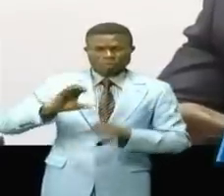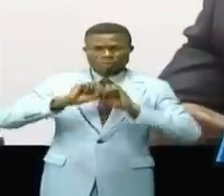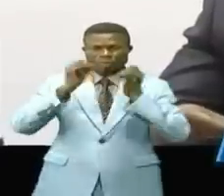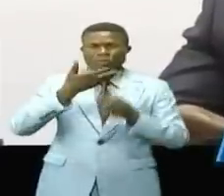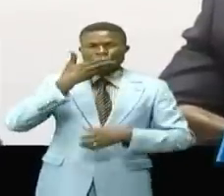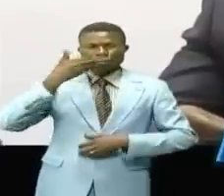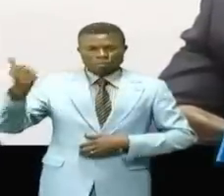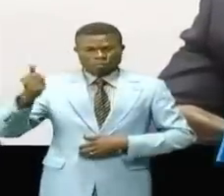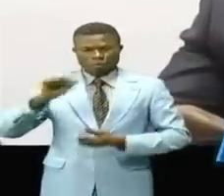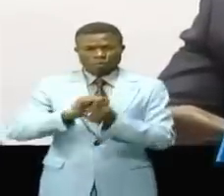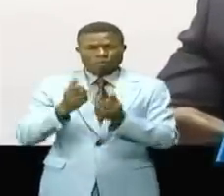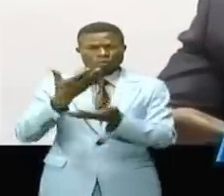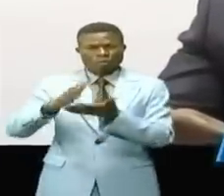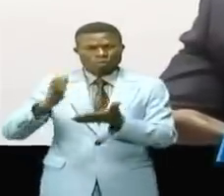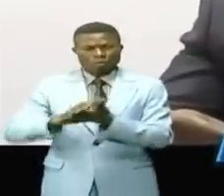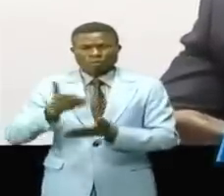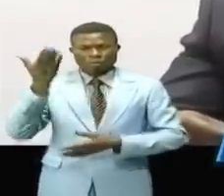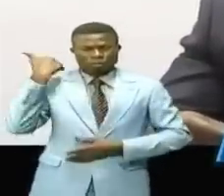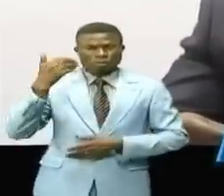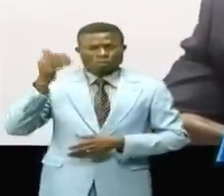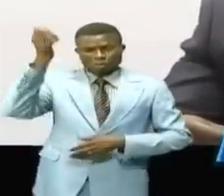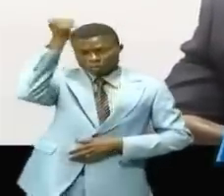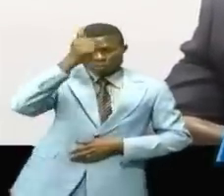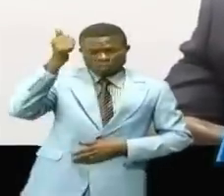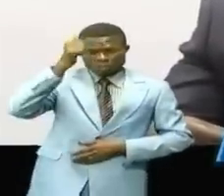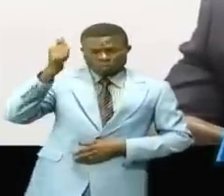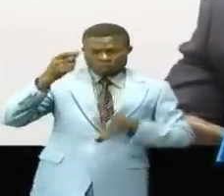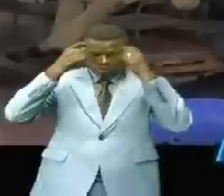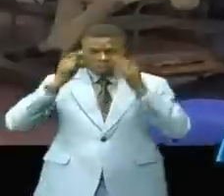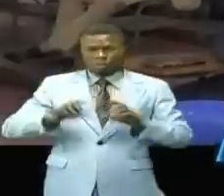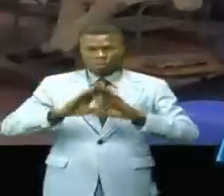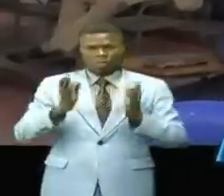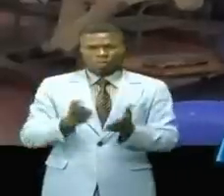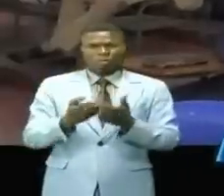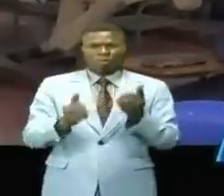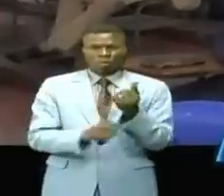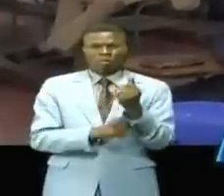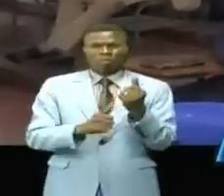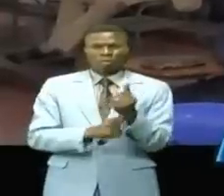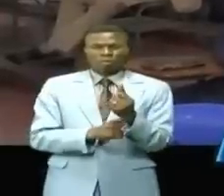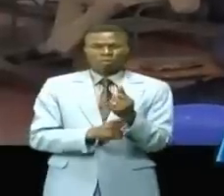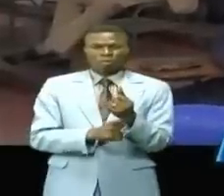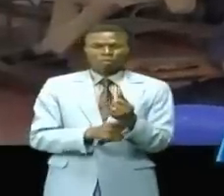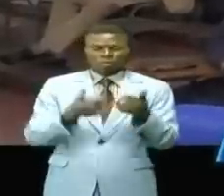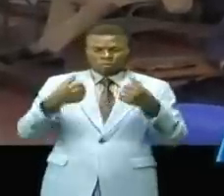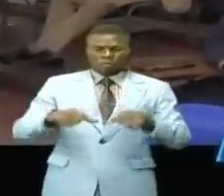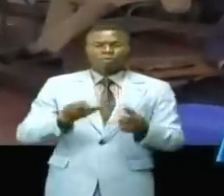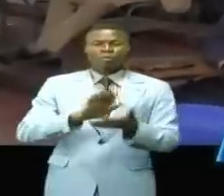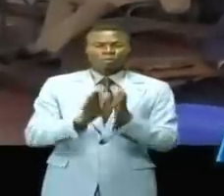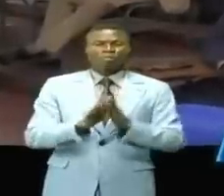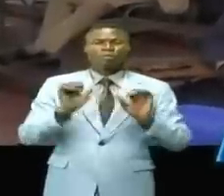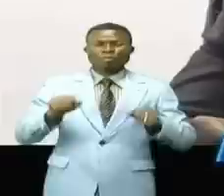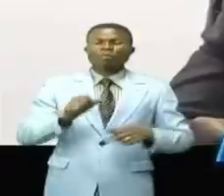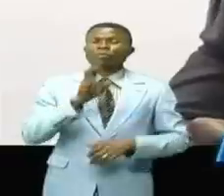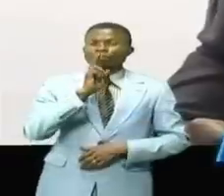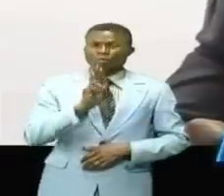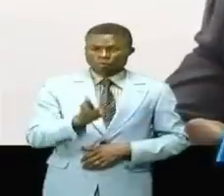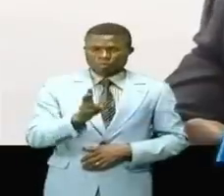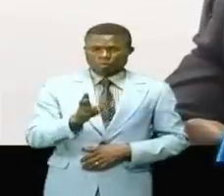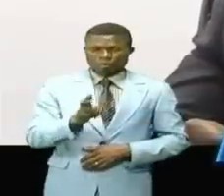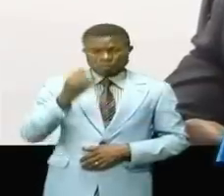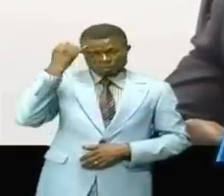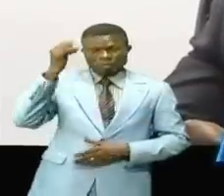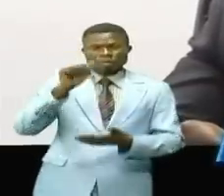du secteur de l'eau en Afrique, avec la détermination de tous. Cela reste possible. C'est sur ces